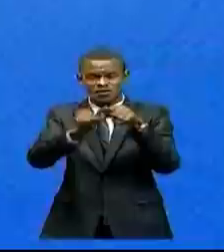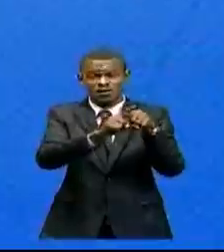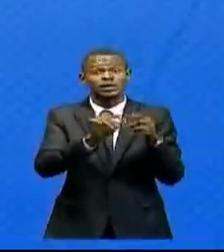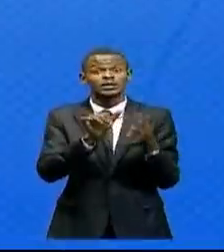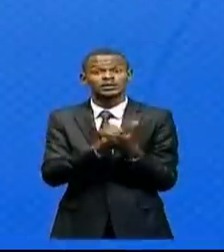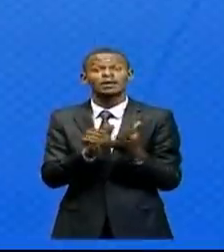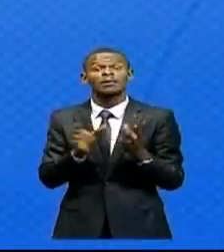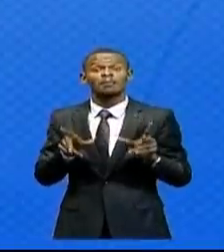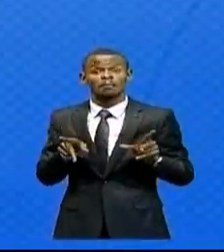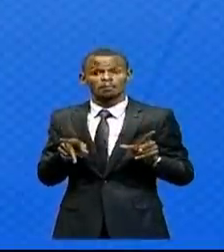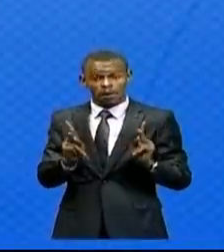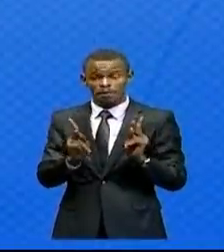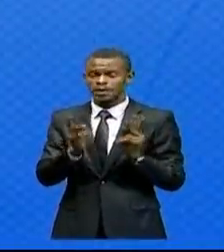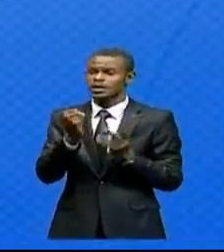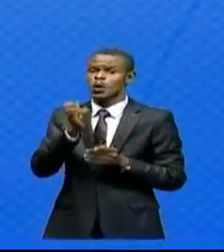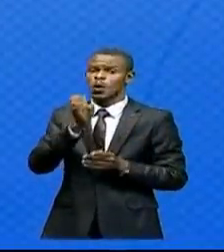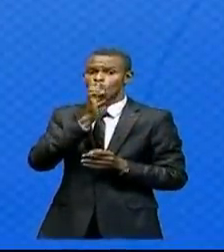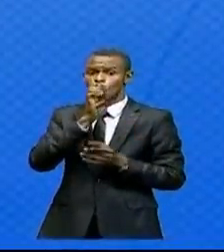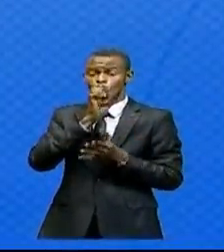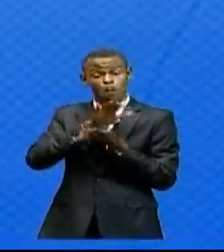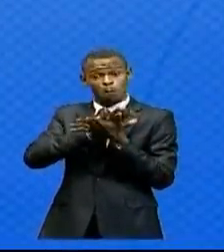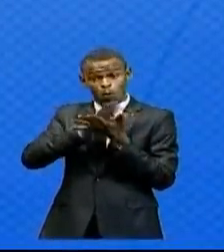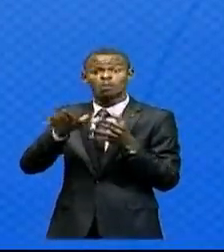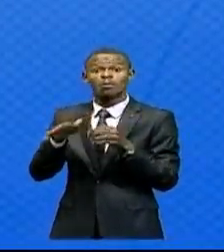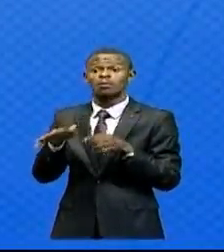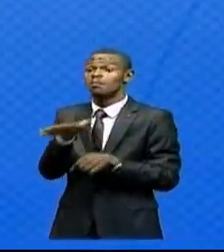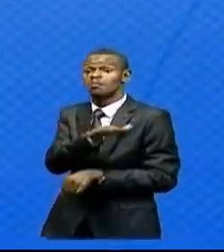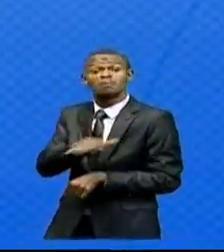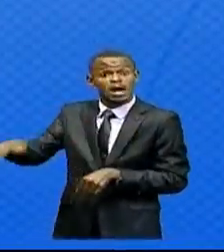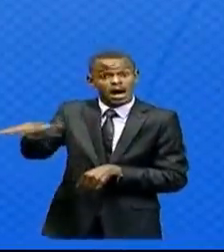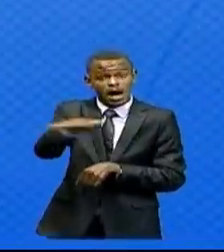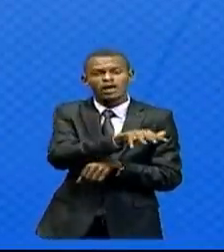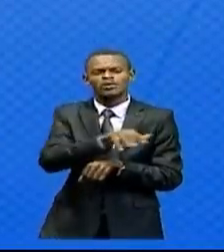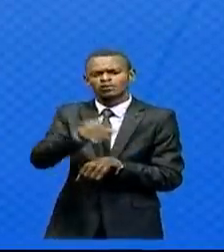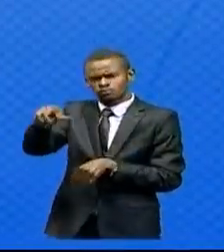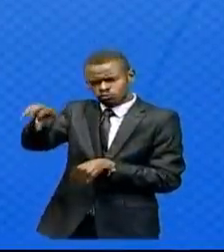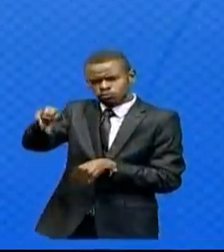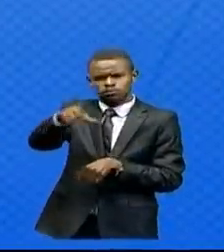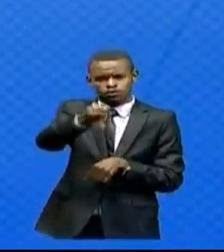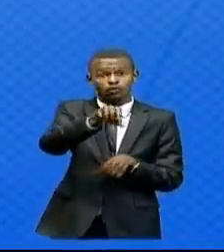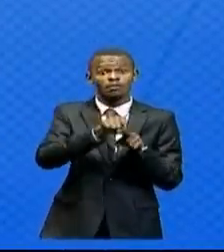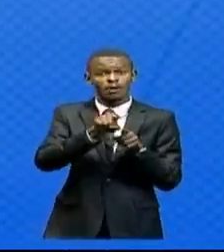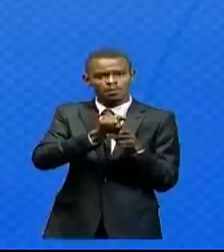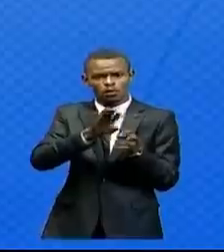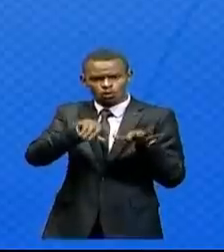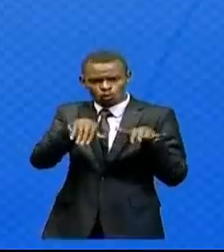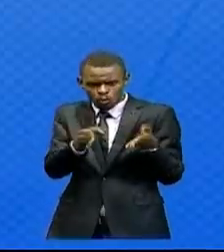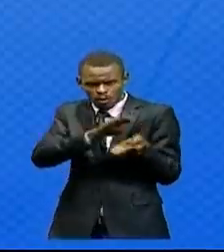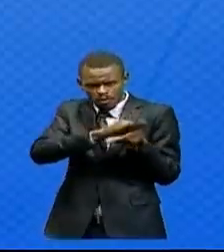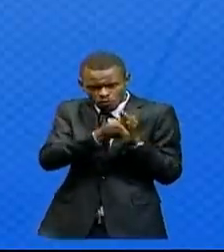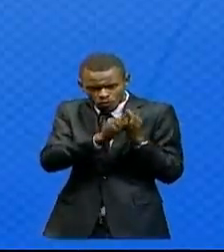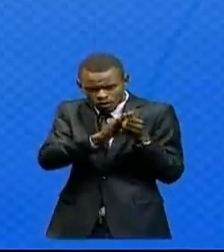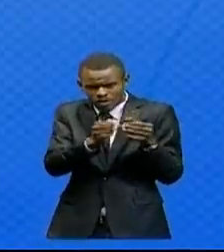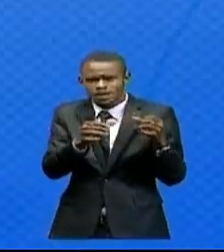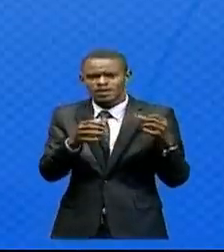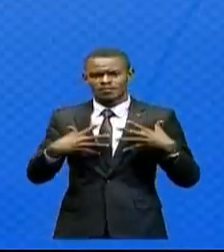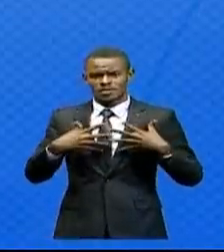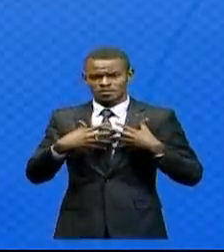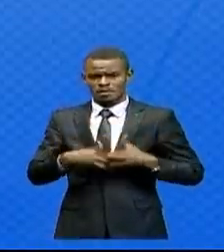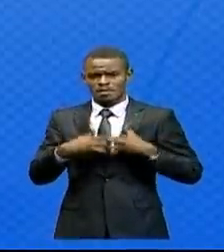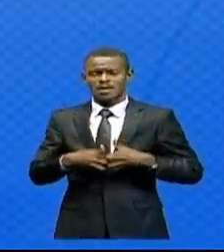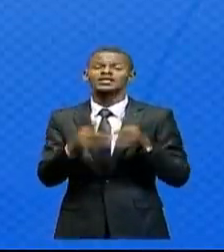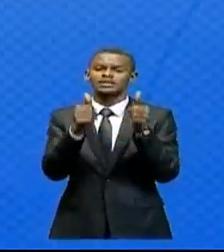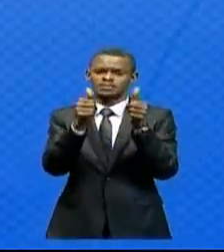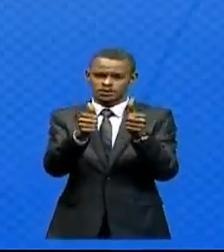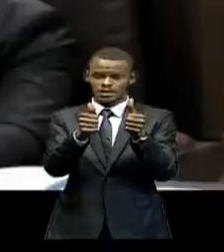cohésion sociale, ainsi que les renforcements de capacités en matière de gestion urbaine. Au regard de l'importance que